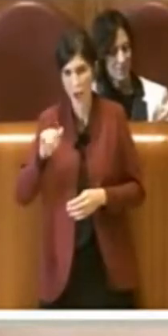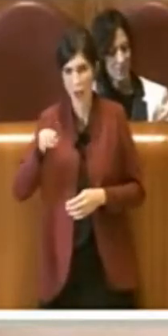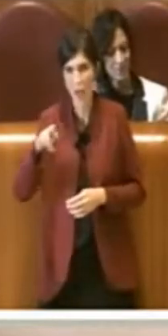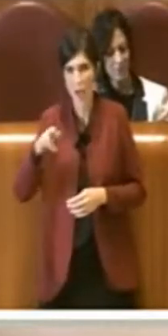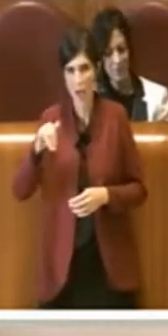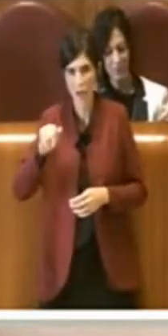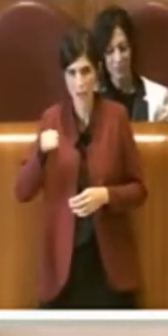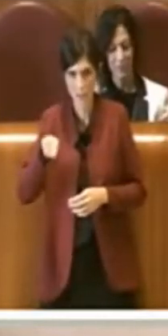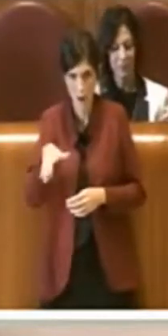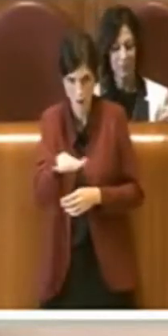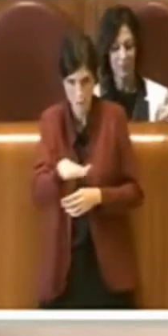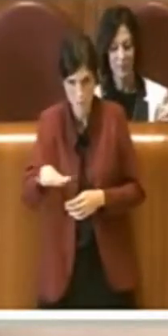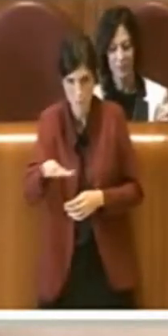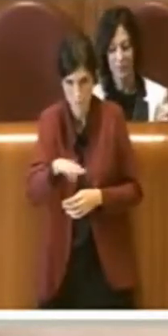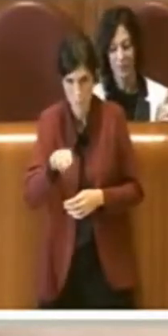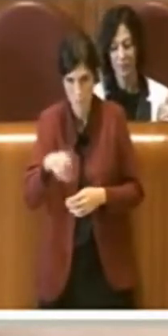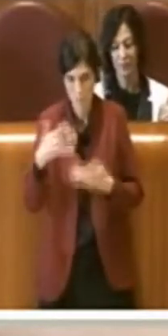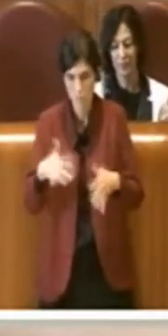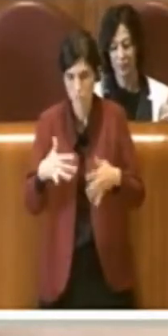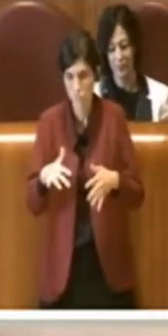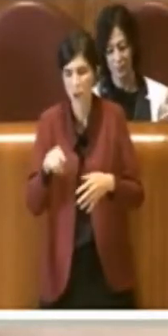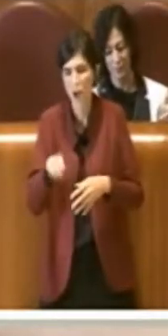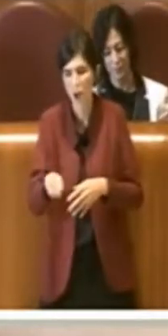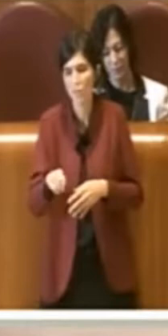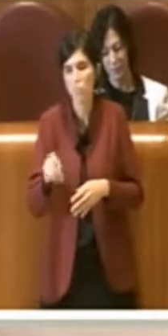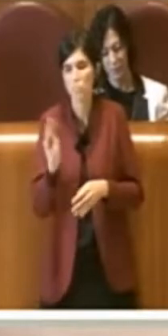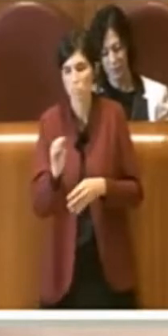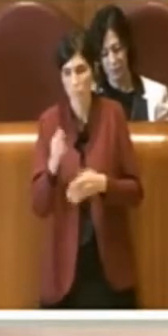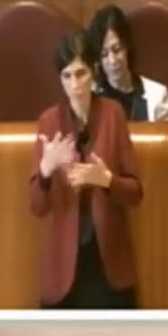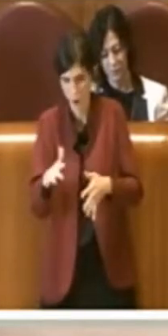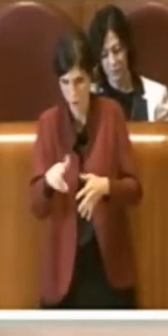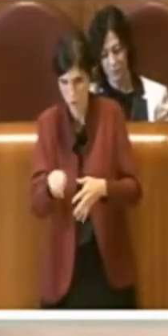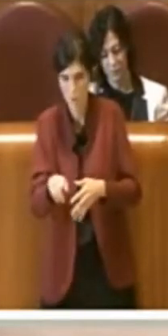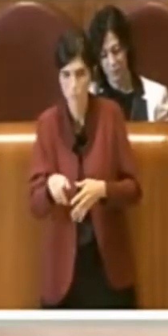già è stato richiesto.